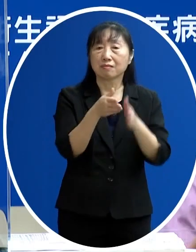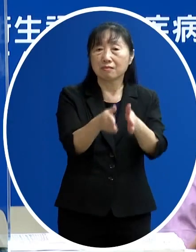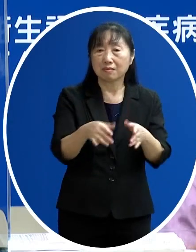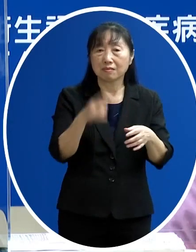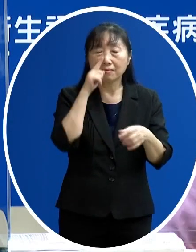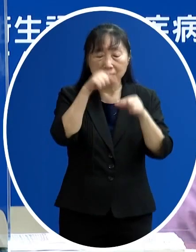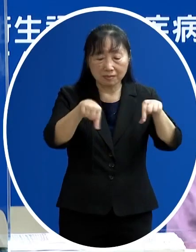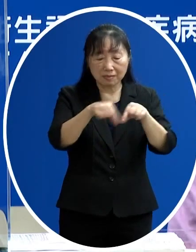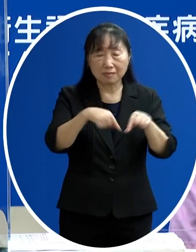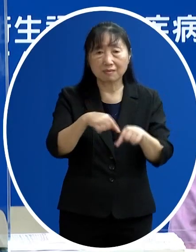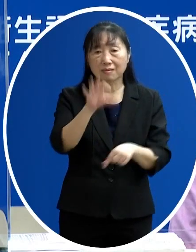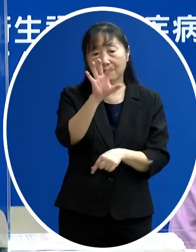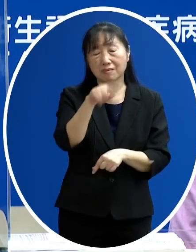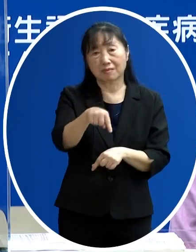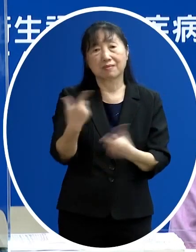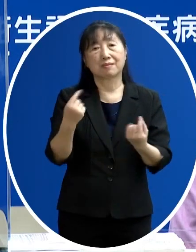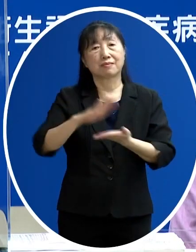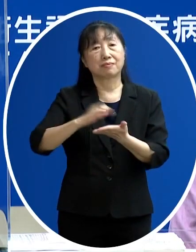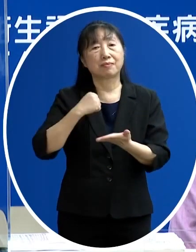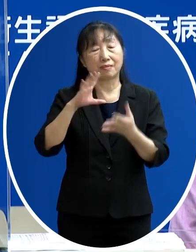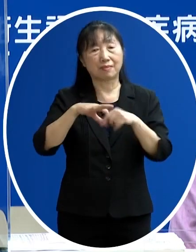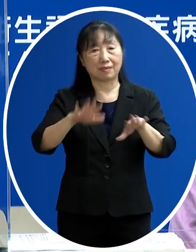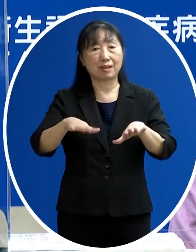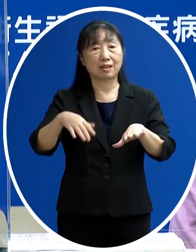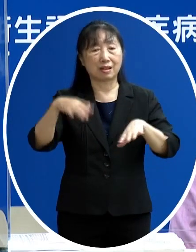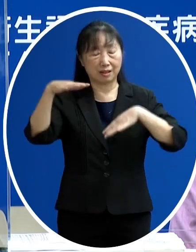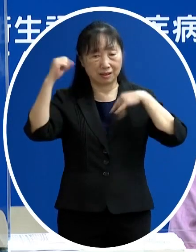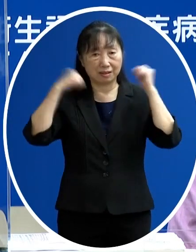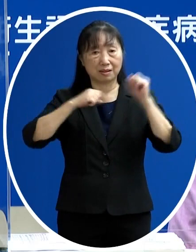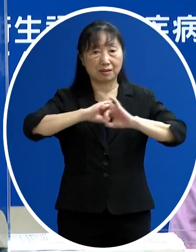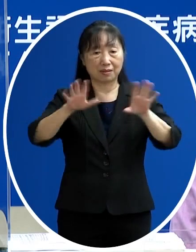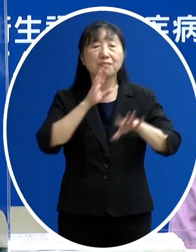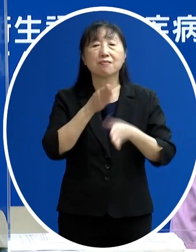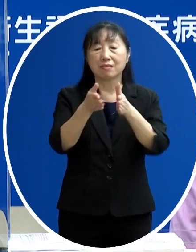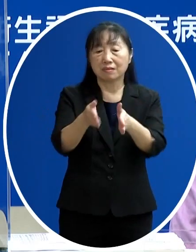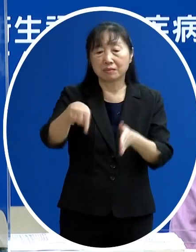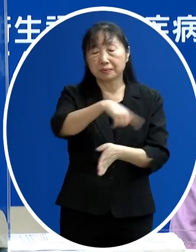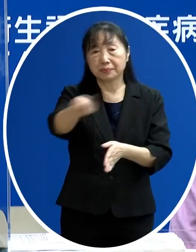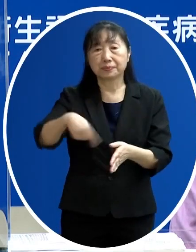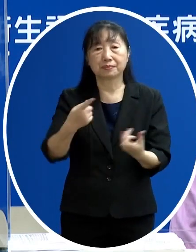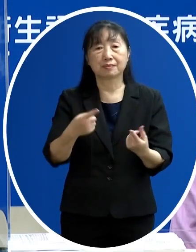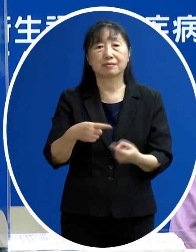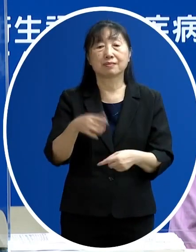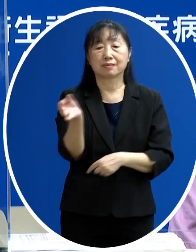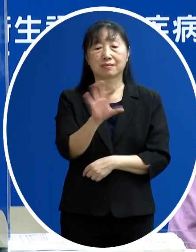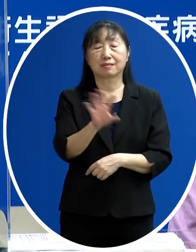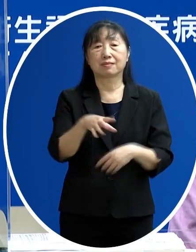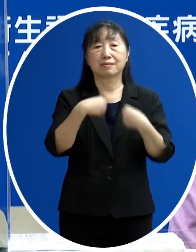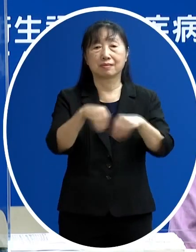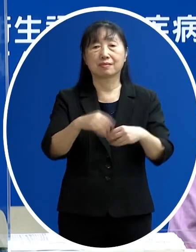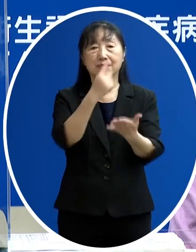个压力。所以行政院监察长也宣布，低收跟中低收入户，我们会免费发送每